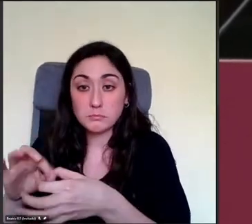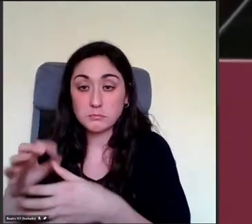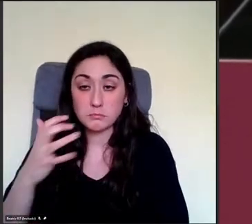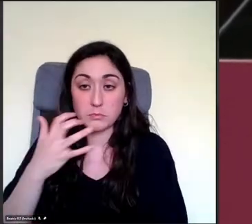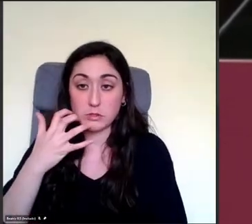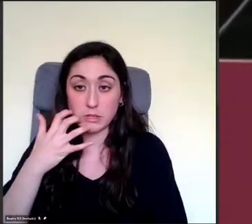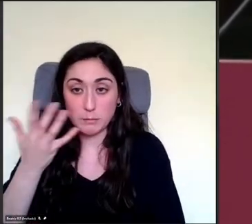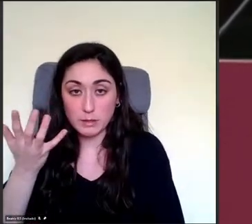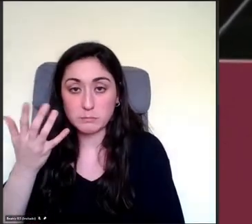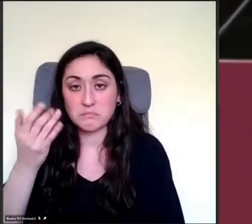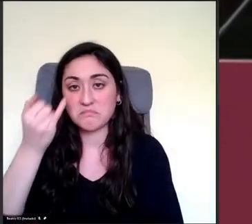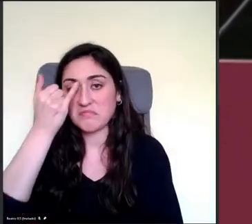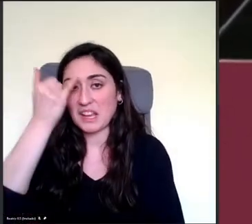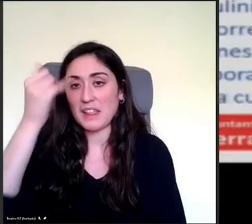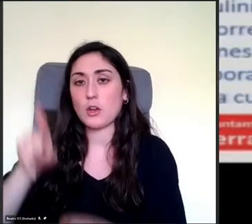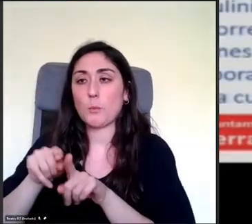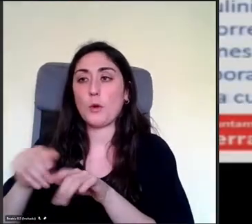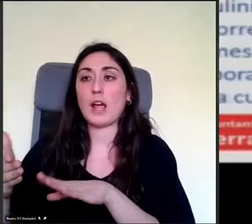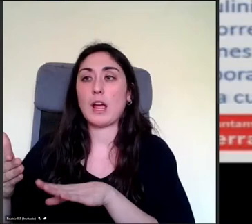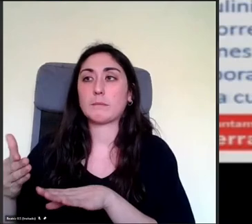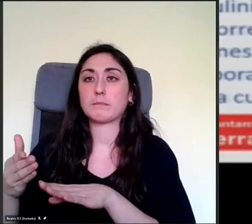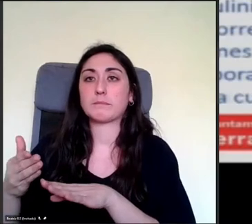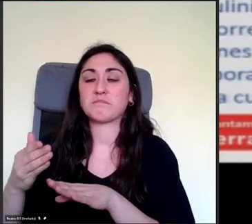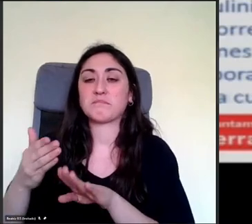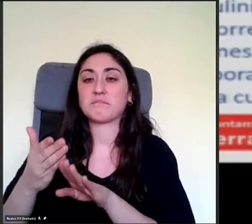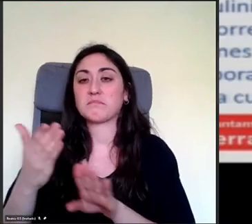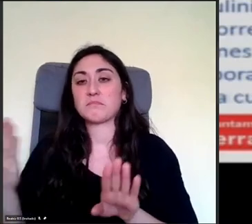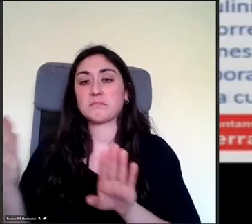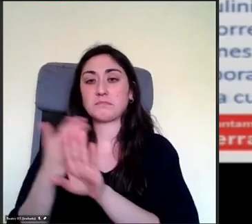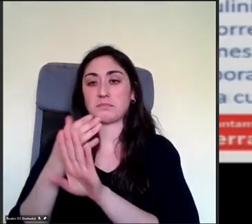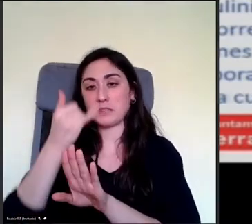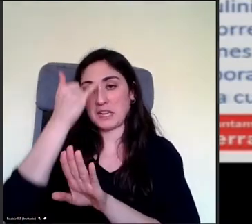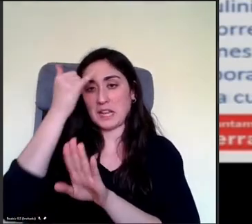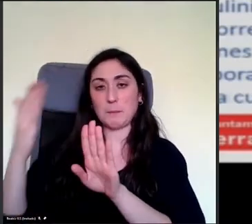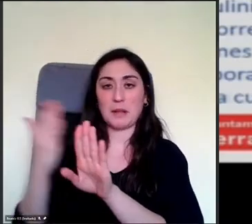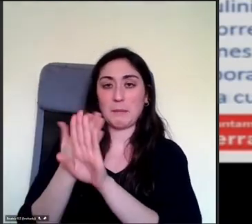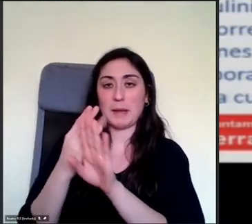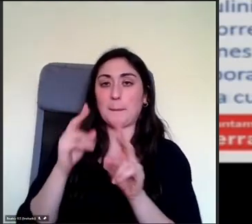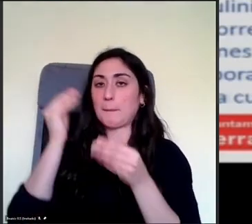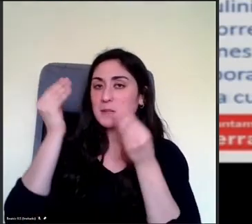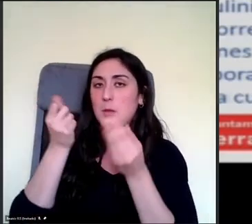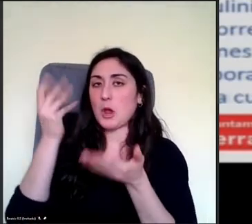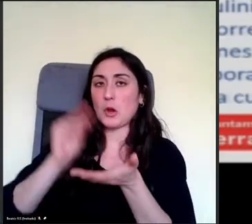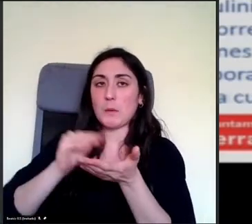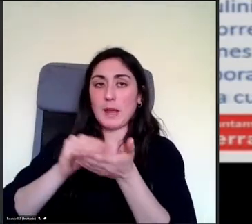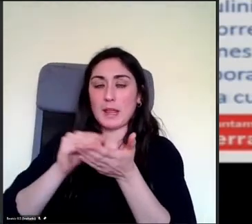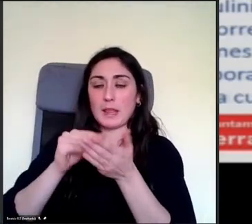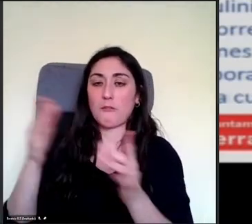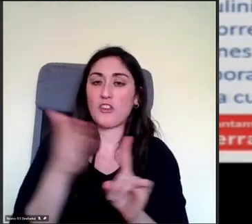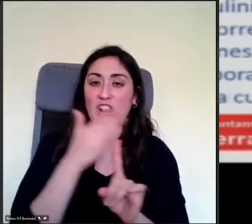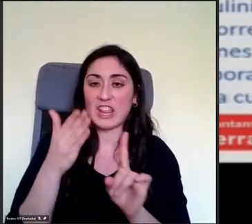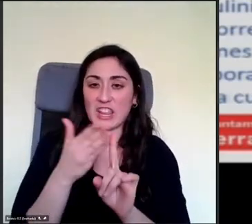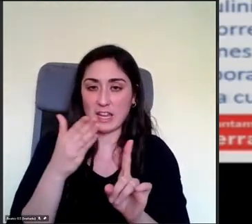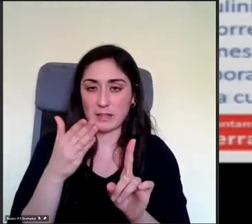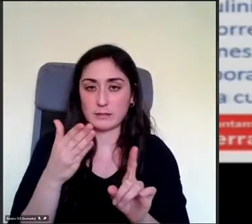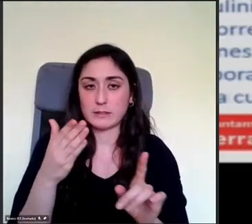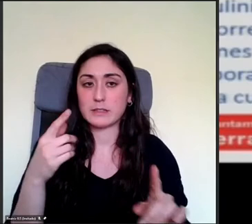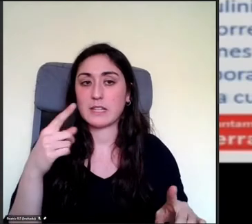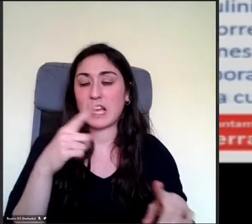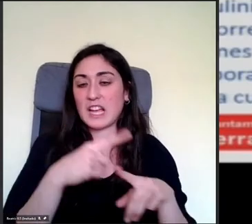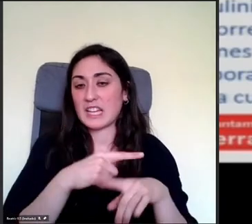idea preconcebuda de que la violència de gènere té a veure amb sectors desafavorits